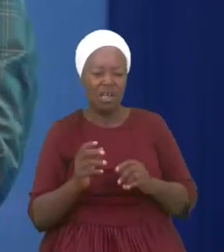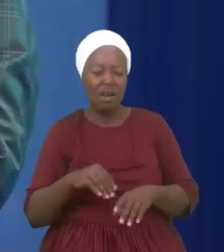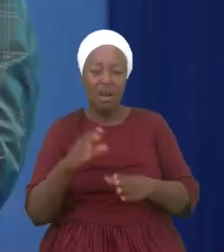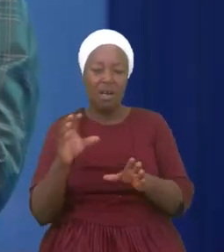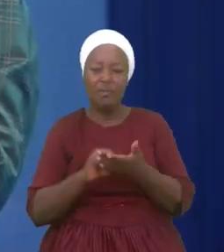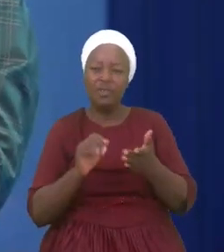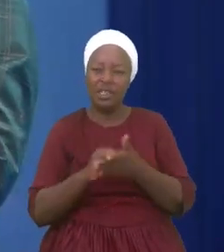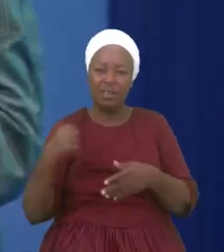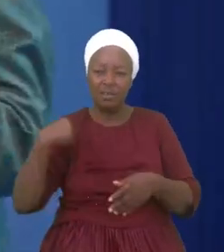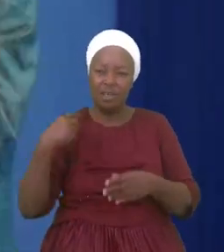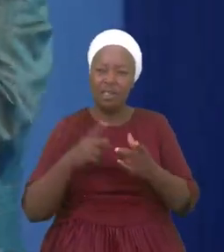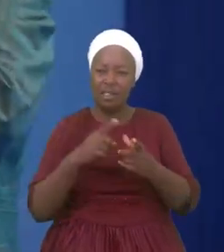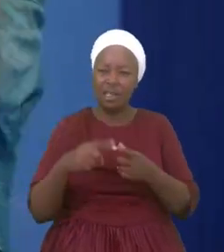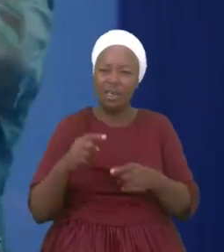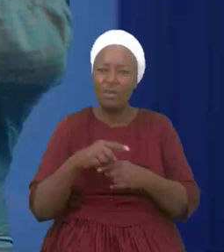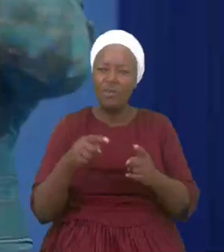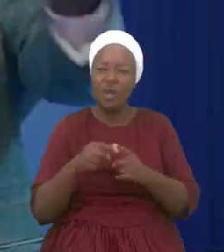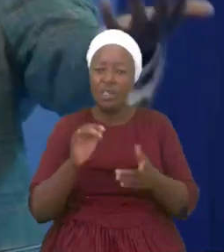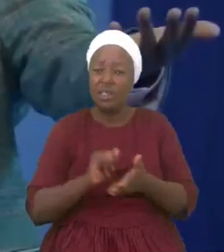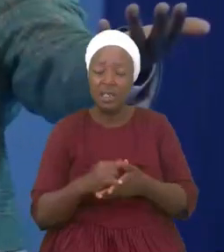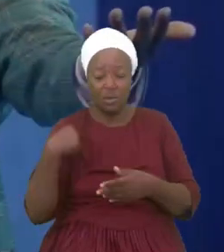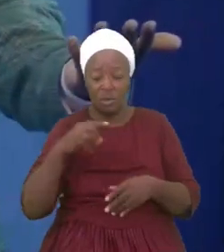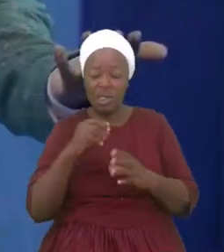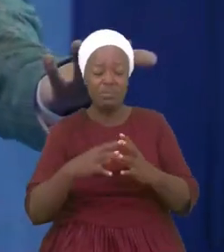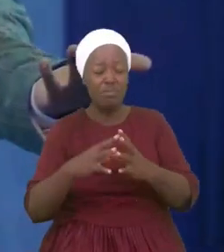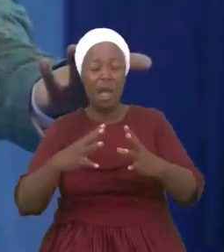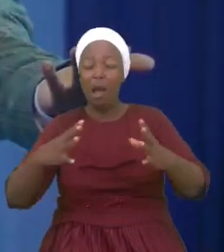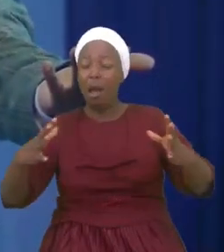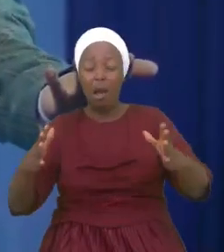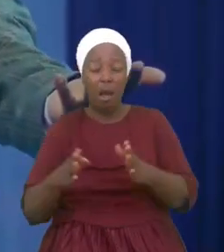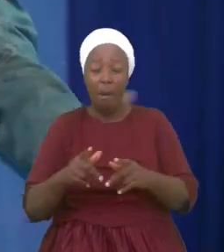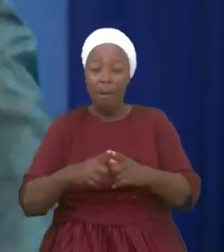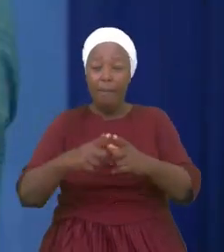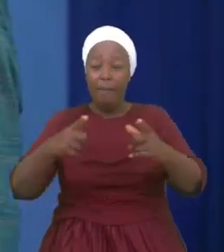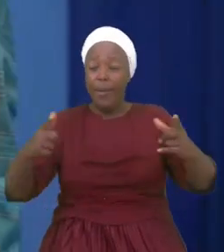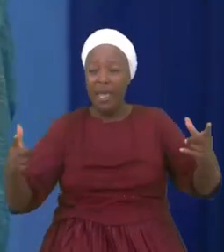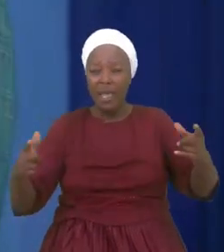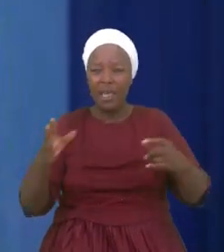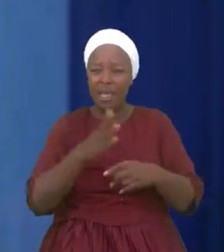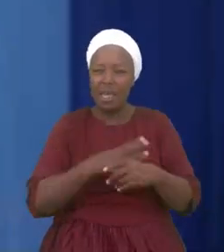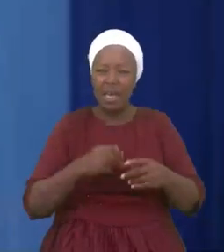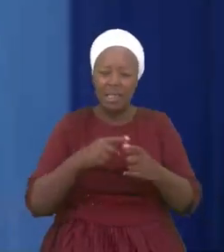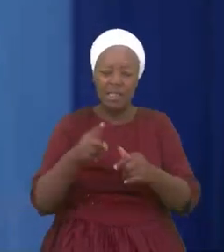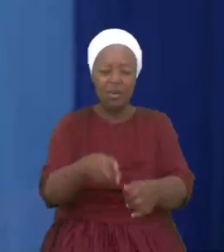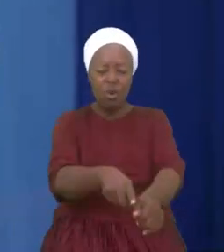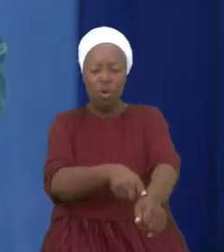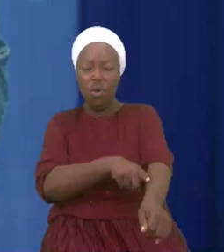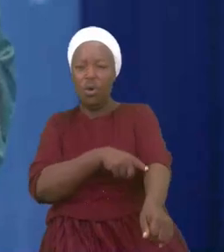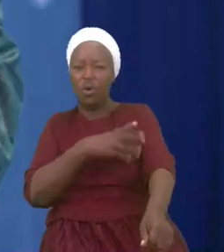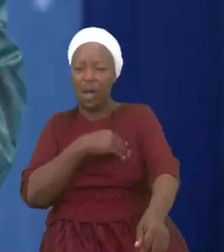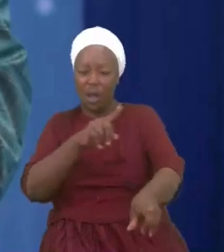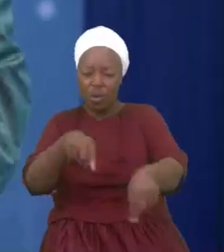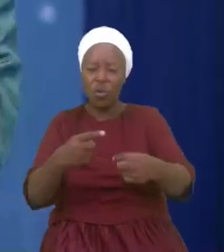seul et si vous allez à gauche là vous serez hors de la couverture et même si vous avez